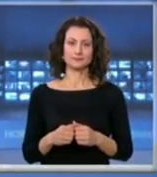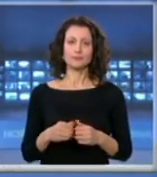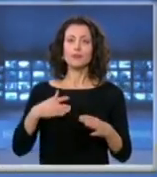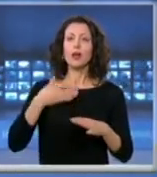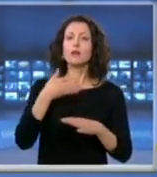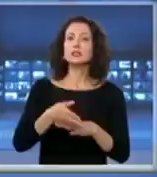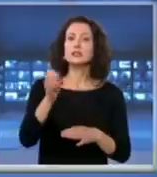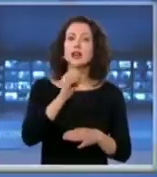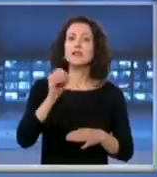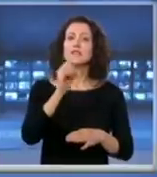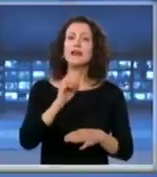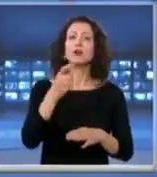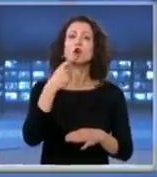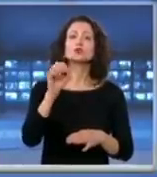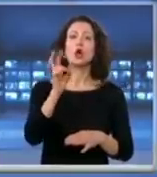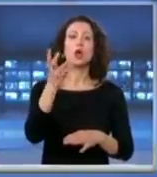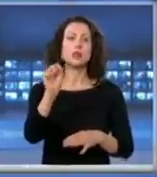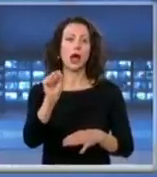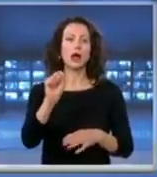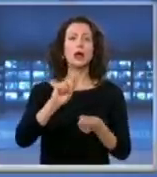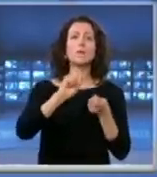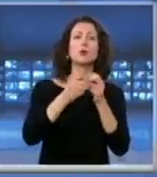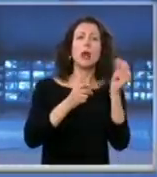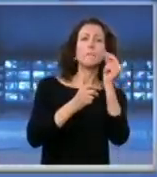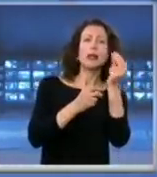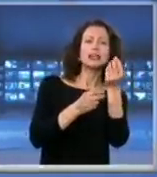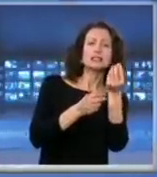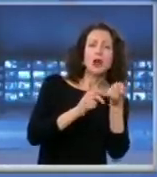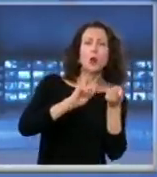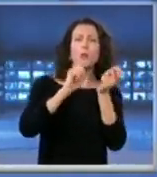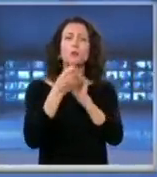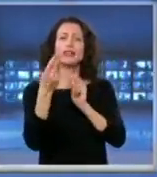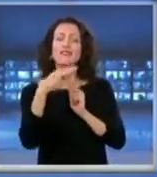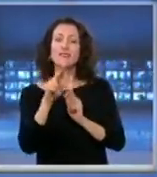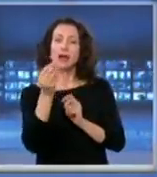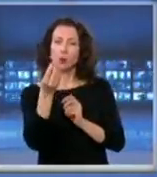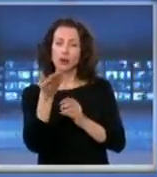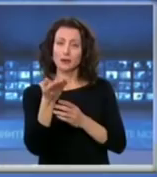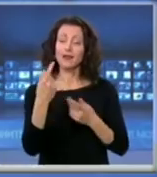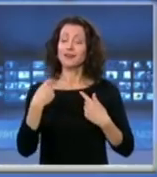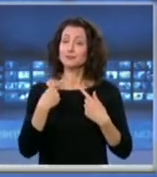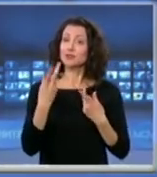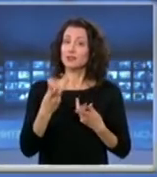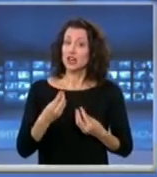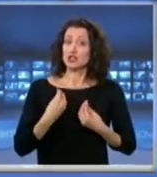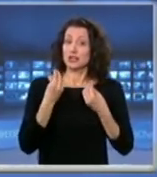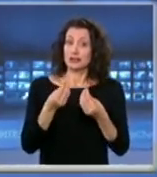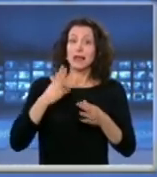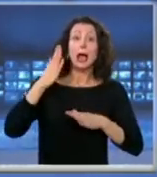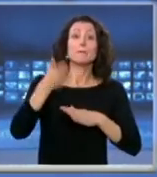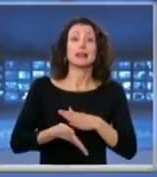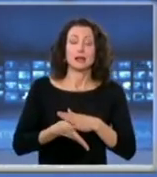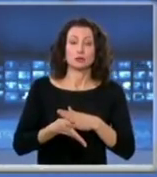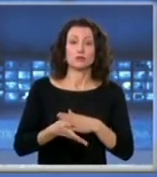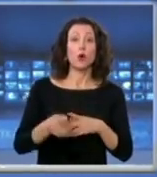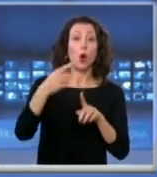Влизането в еврозоната би ни дало допълнителна финансова помощ в кризата. Така премиерът Бойко Борисов обясни подновеното искане да